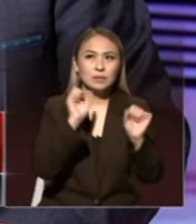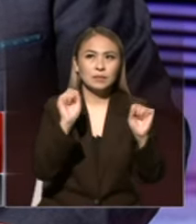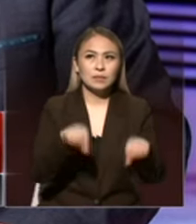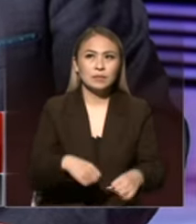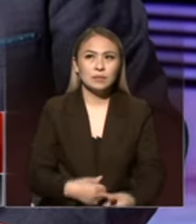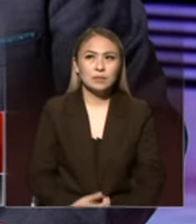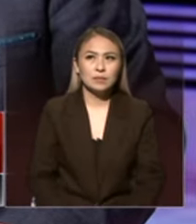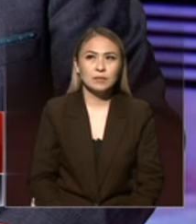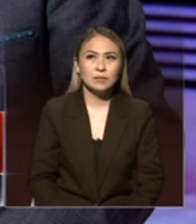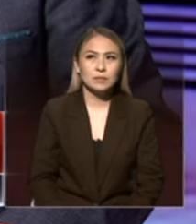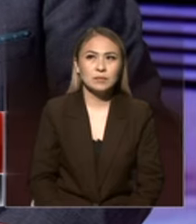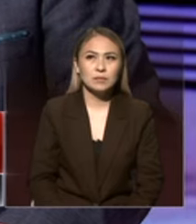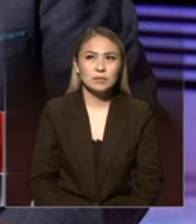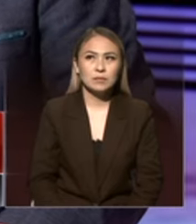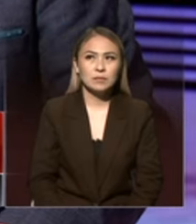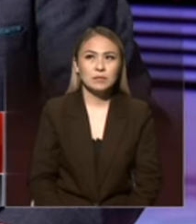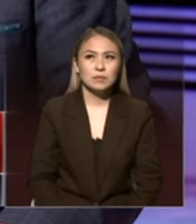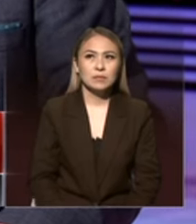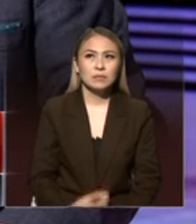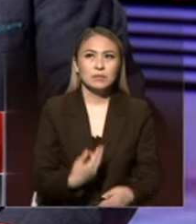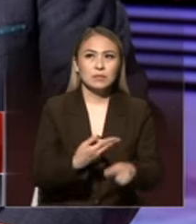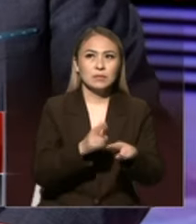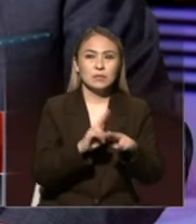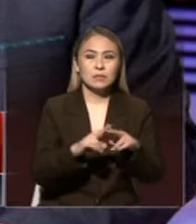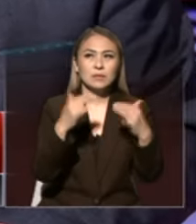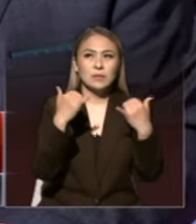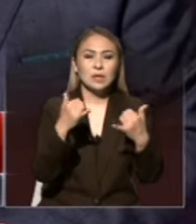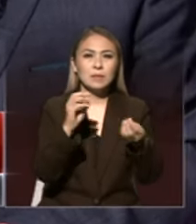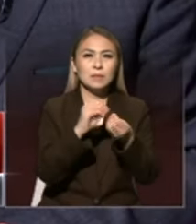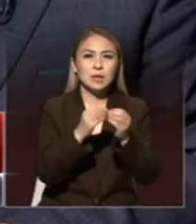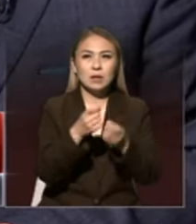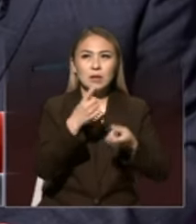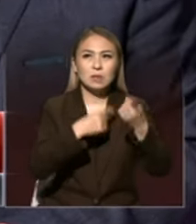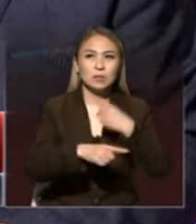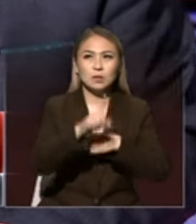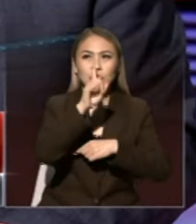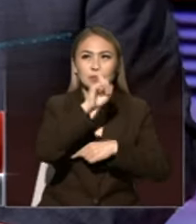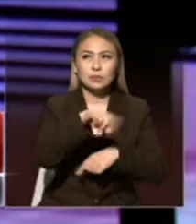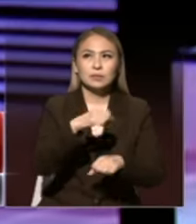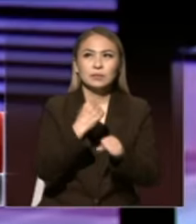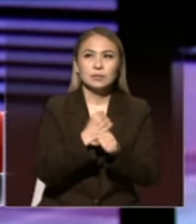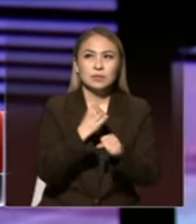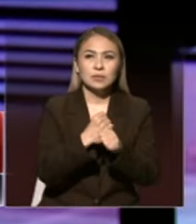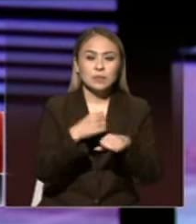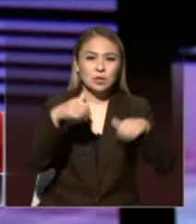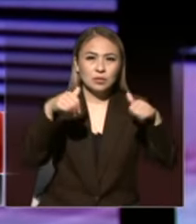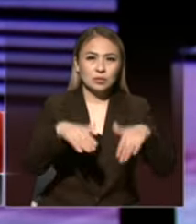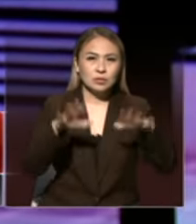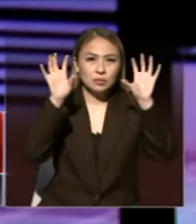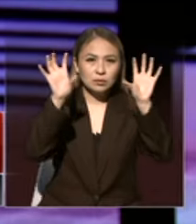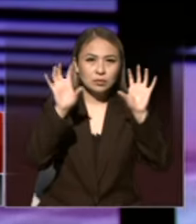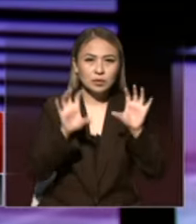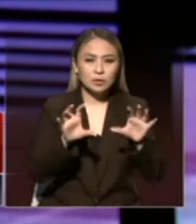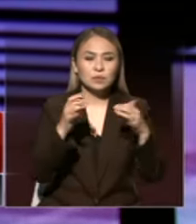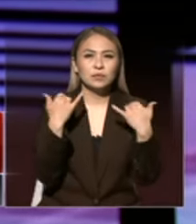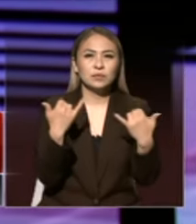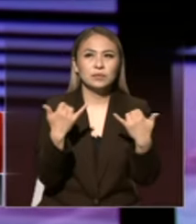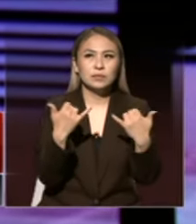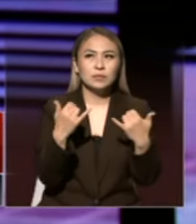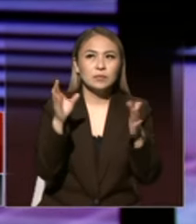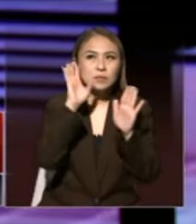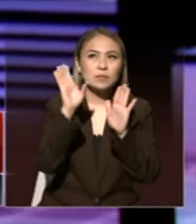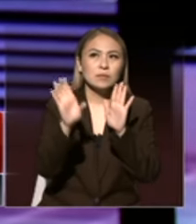керек. Сондықтан біз ойлаймыз, бұл мәселеден біз қайтпаймыз. Мына заң шығарушы орган ретінде үкіметтің есебін